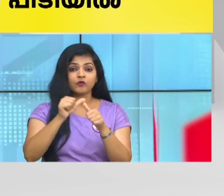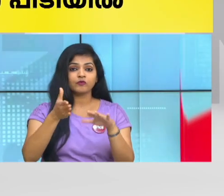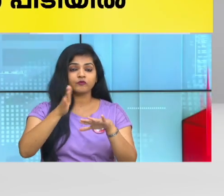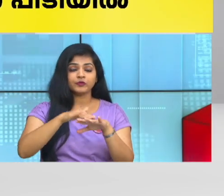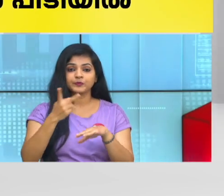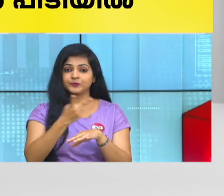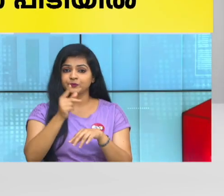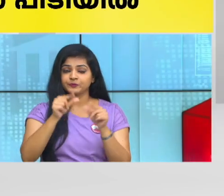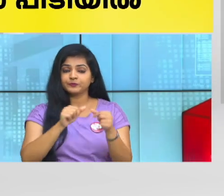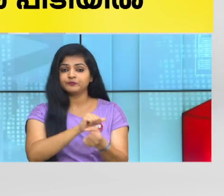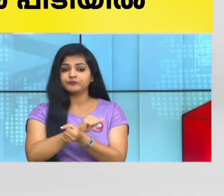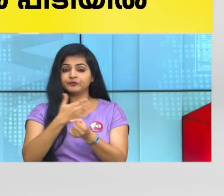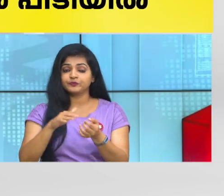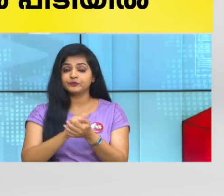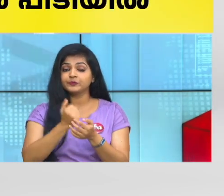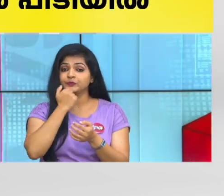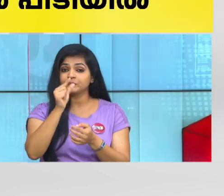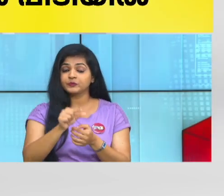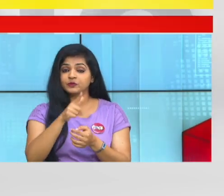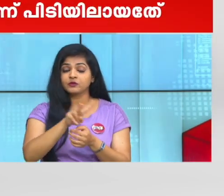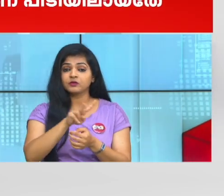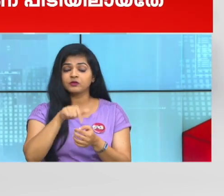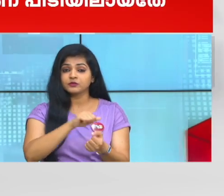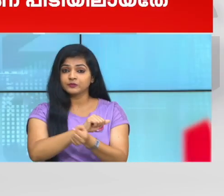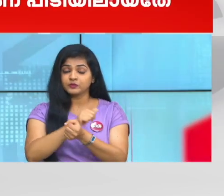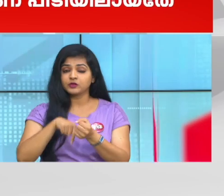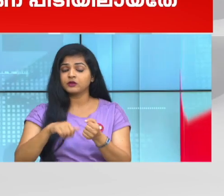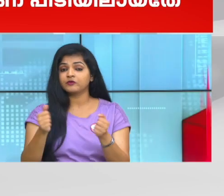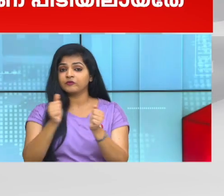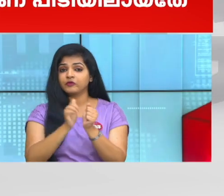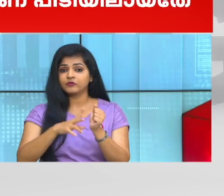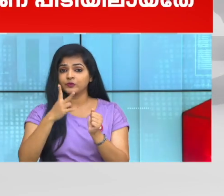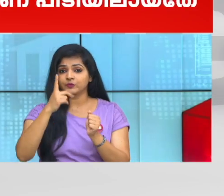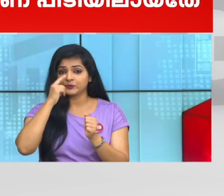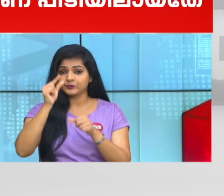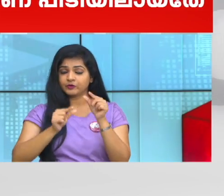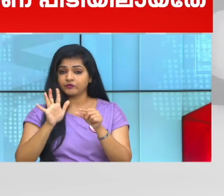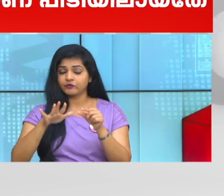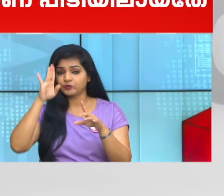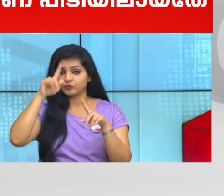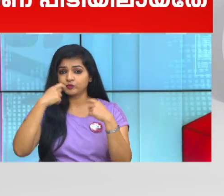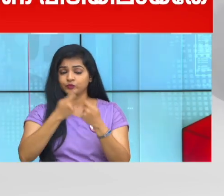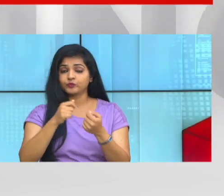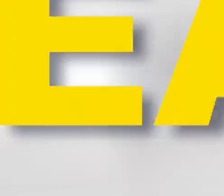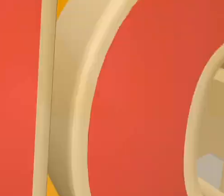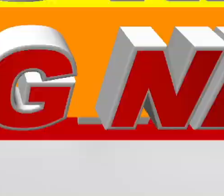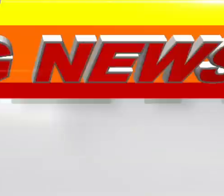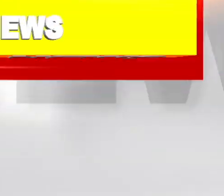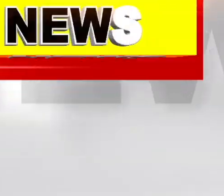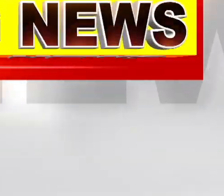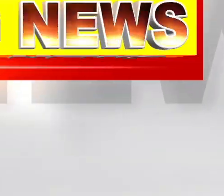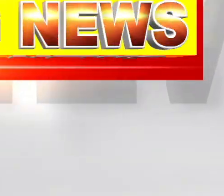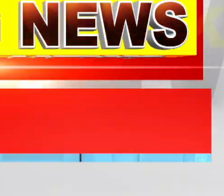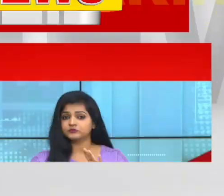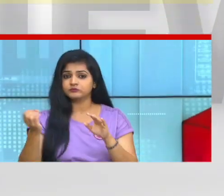പ്രതികളെ പിടികൂടിയത്. പ്രതികളെ പിടികൂടുന്ന സമയത്ത് കൂടെയുണ്ടായിരുന്ന 2 സ്ത്രീ ഈ പോലീസ് അവരെ പിടികൂടുന്നതിനിടയിൽ ഓടി രക്ഷപ്പെട്ടുവെന്നും